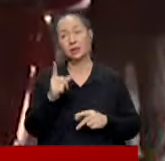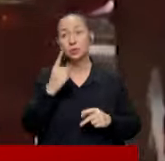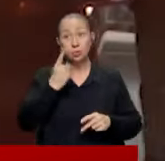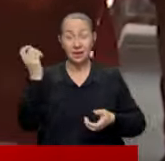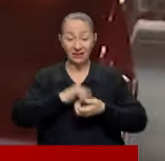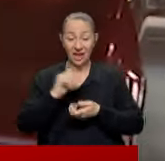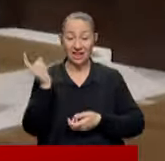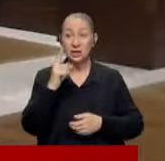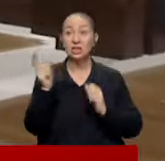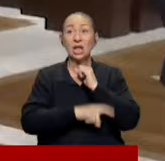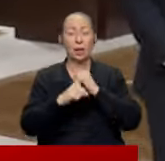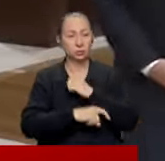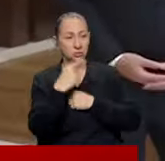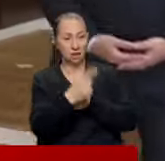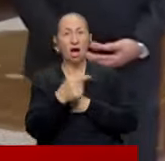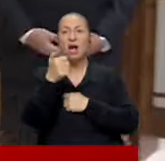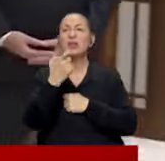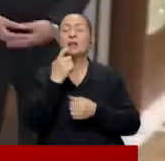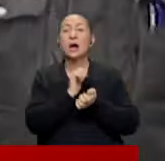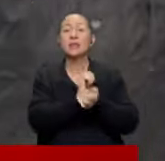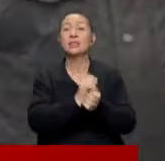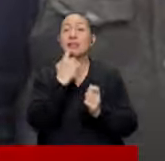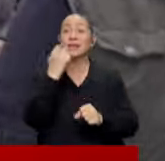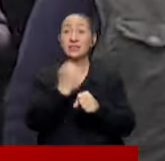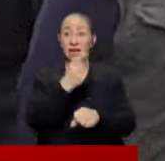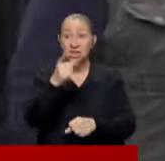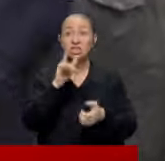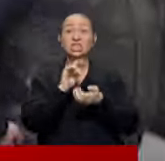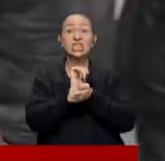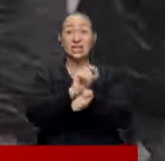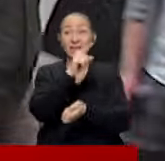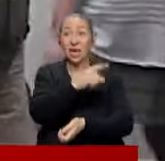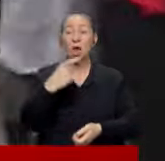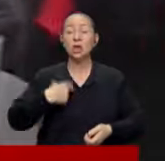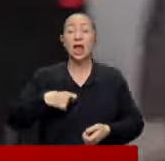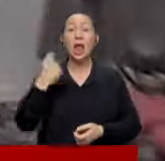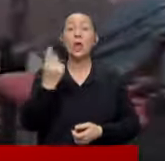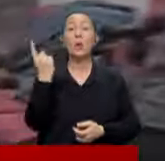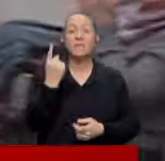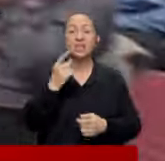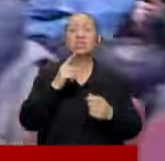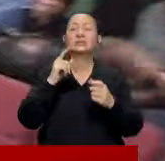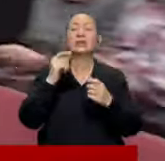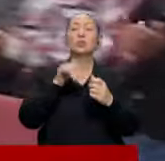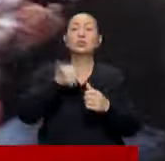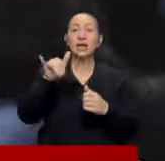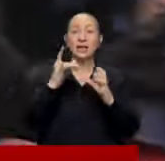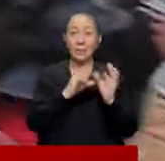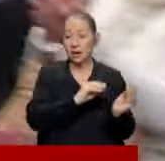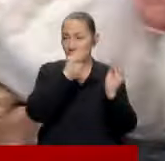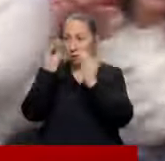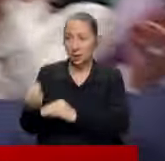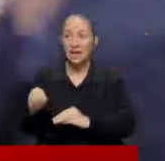İttifakı liderlerinin terörist dediği 6 yıldır tutuklu Demirtaş cezaevinden özel helikopter ve jetle Diyarbakır'a